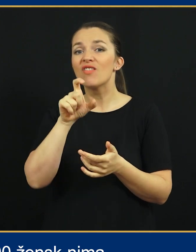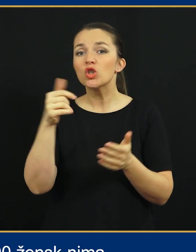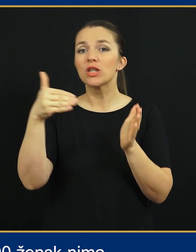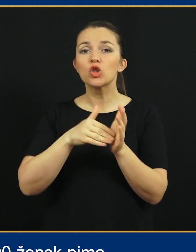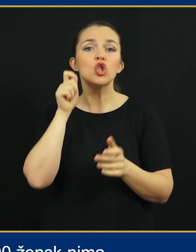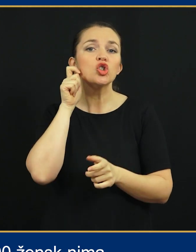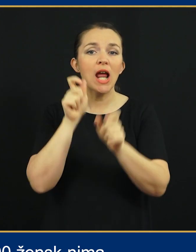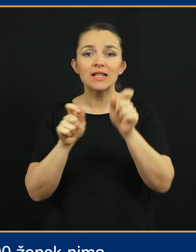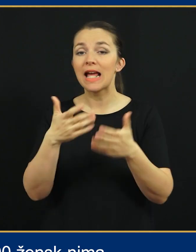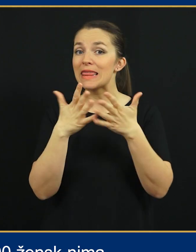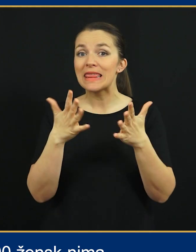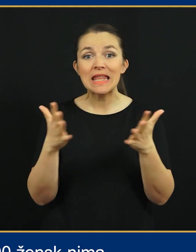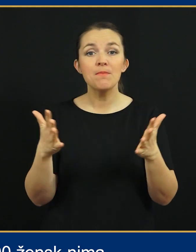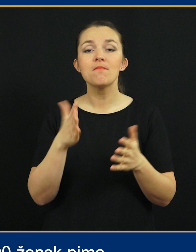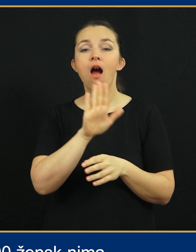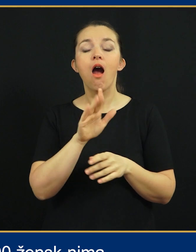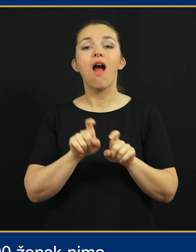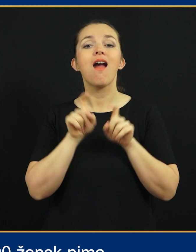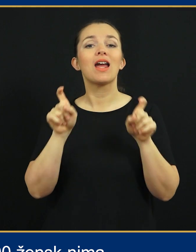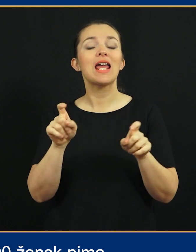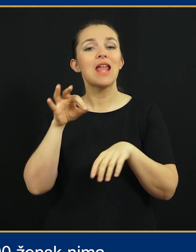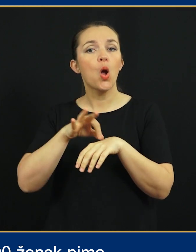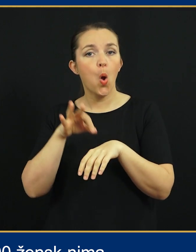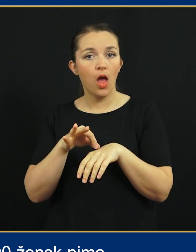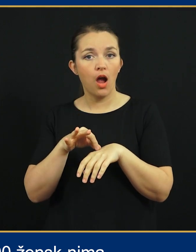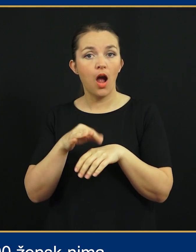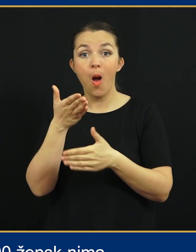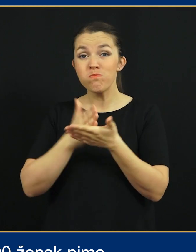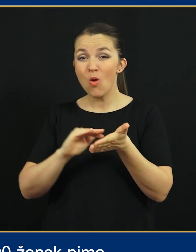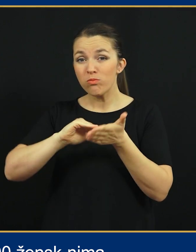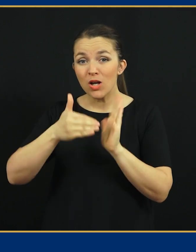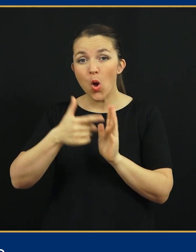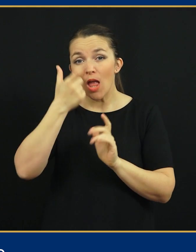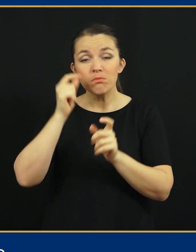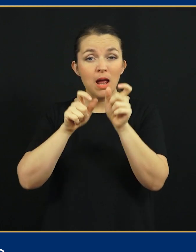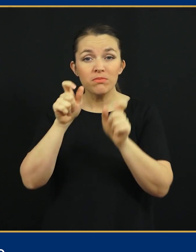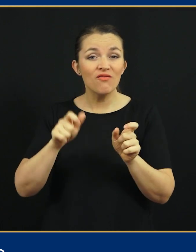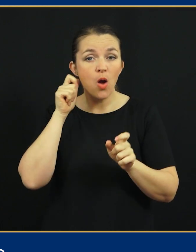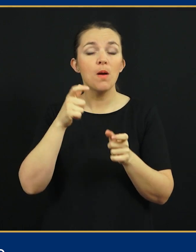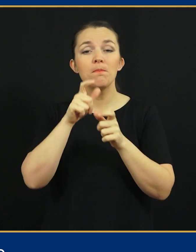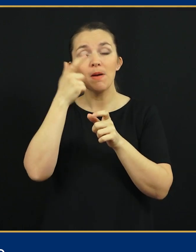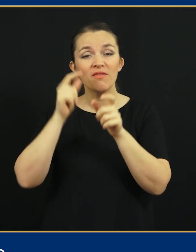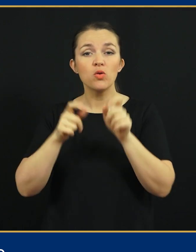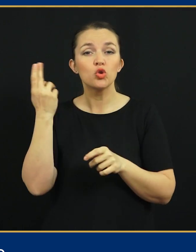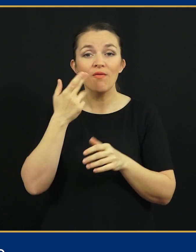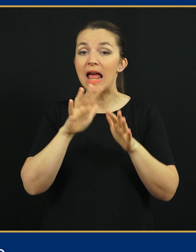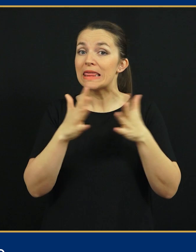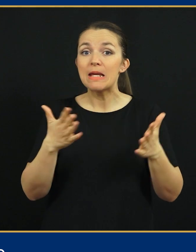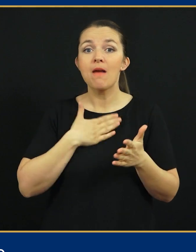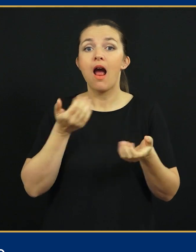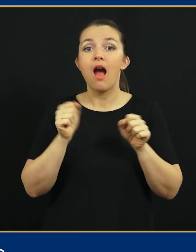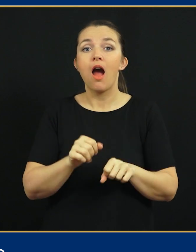tisoč žensk nima svojega ginekologa, 500 000 prebivalk in prebivalcev Slovenije nima